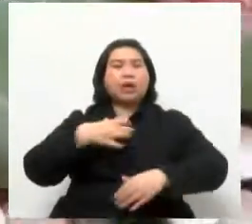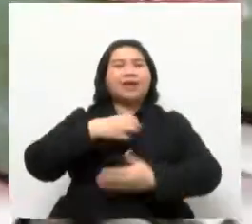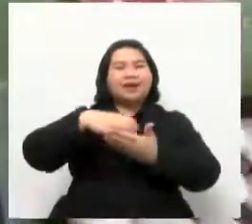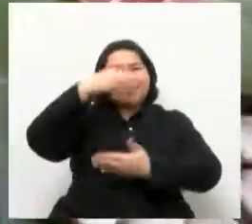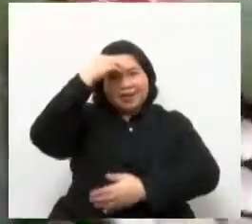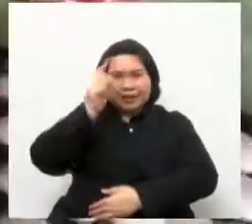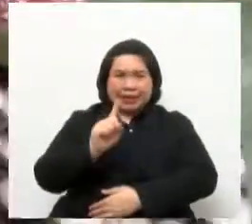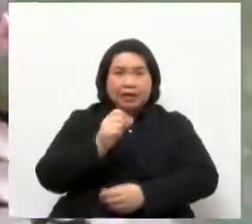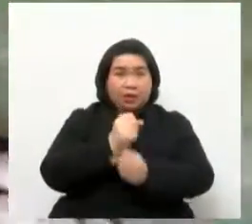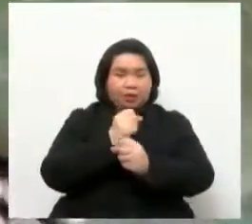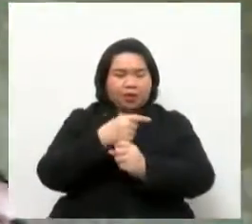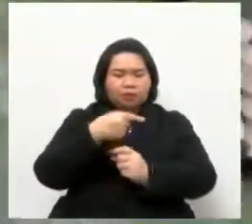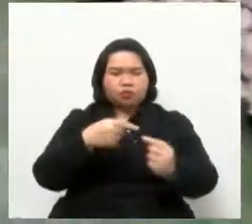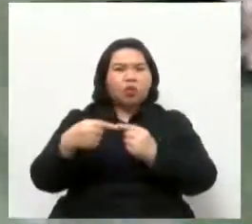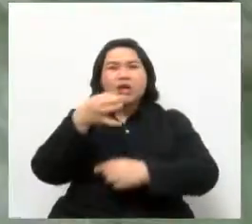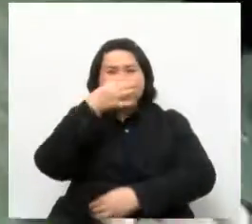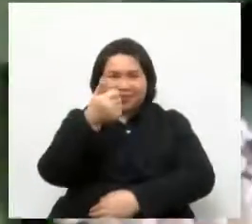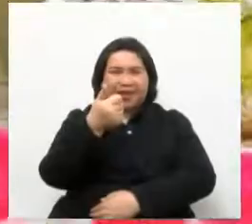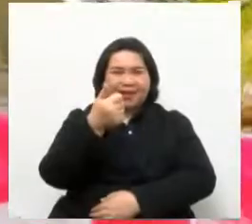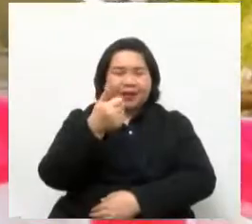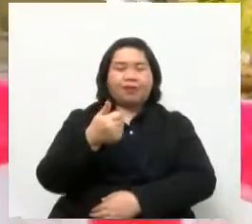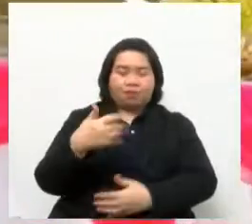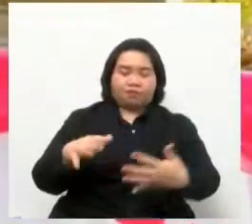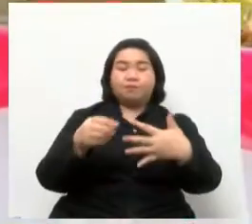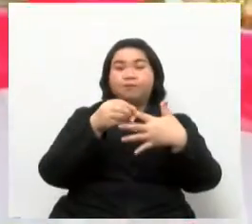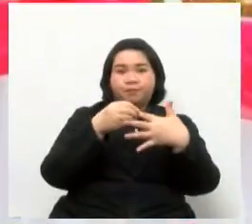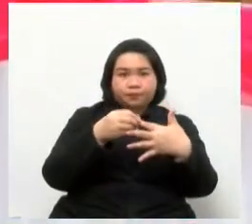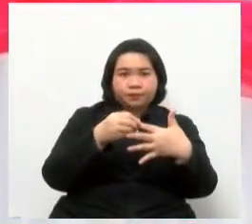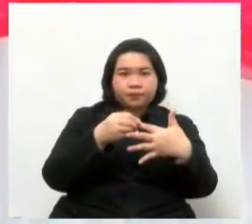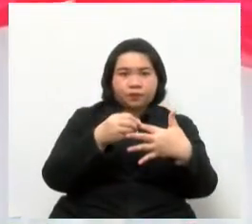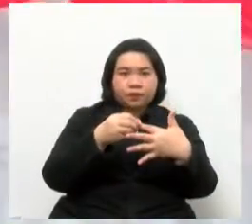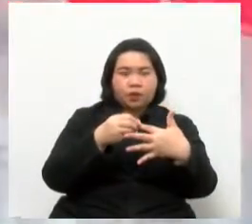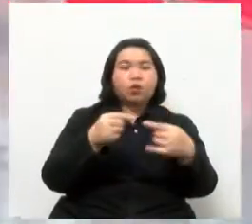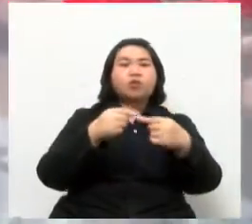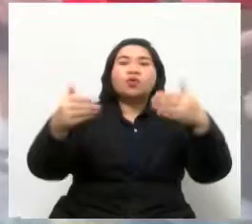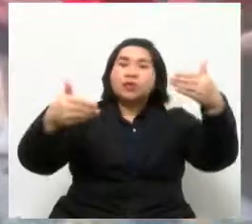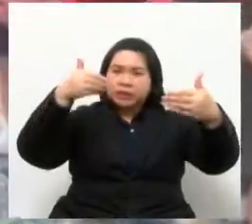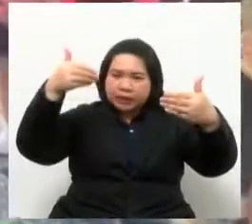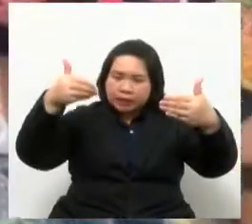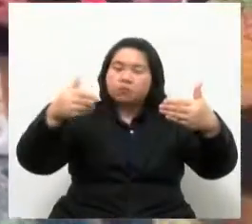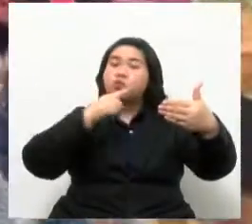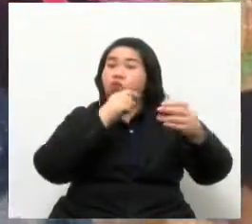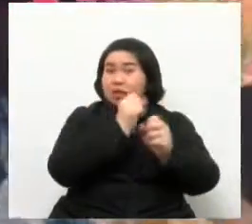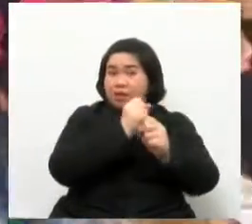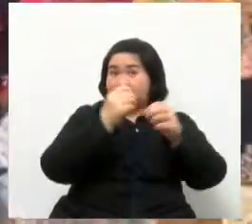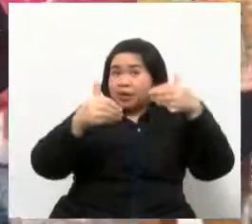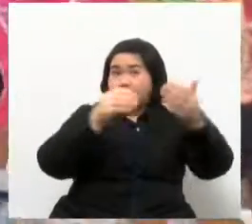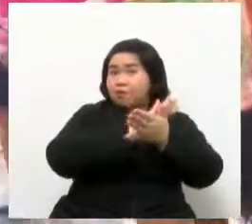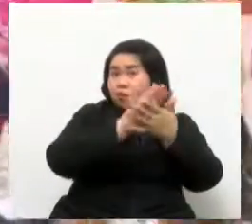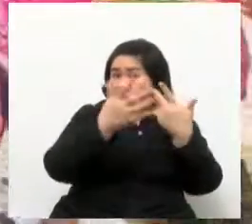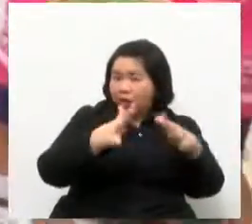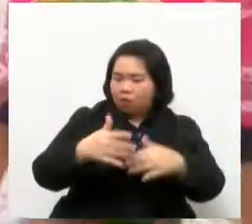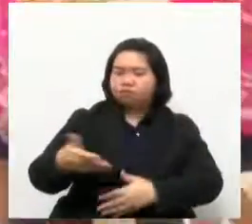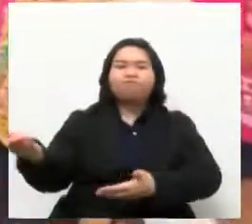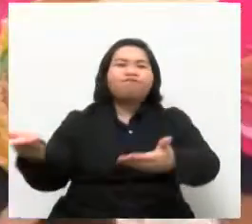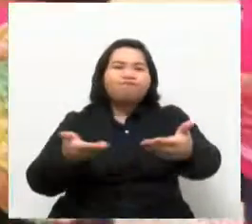การประกอบอาชีพในอนาคตบันไดขั้นที่4การจัดกิจกรรม Open House เปิดบ้านวิชาการ